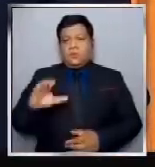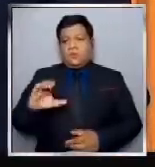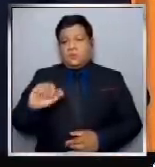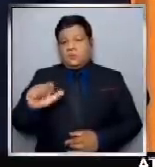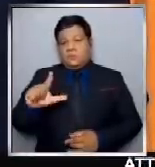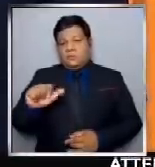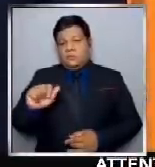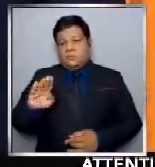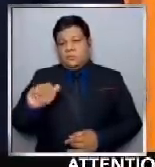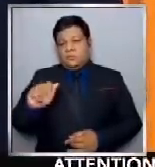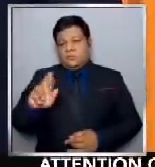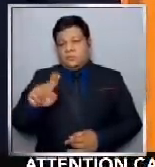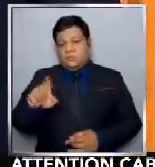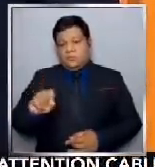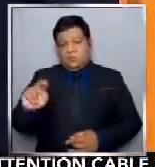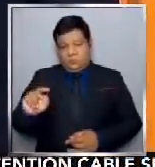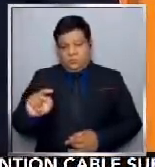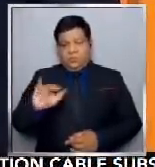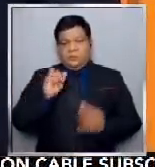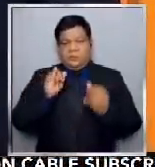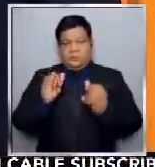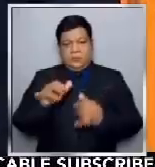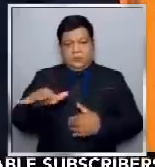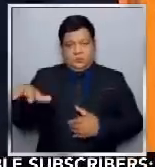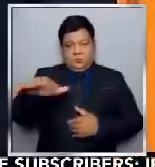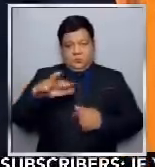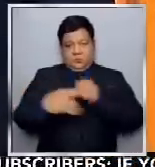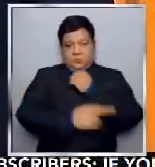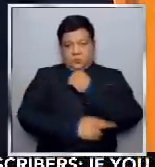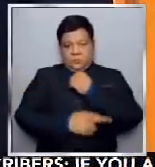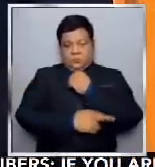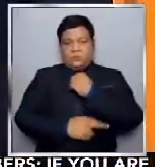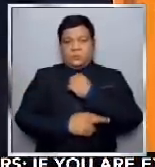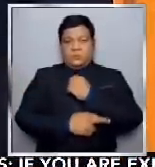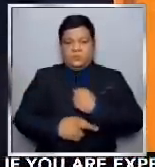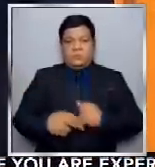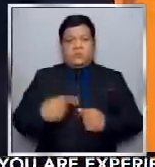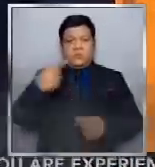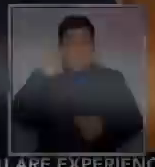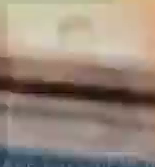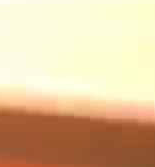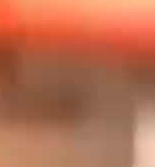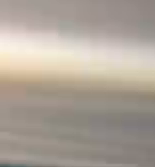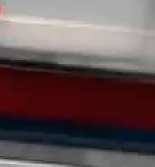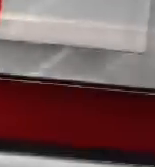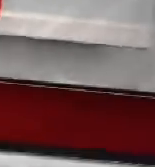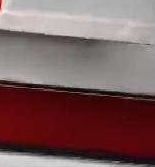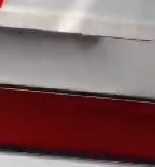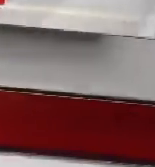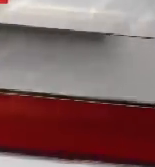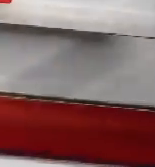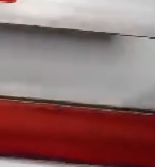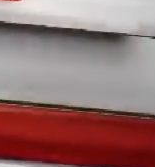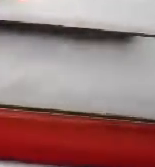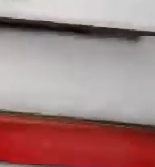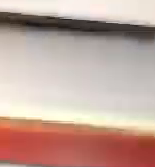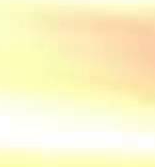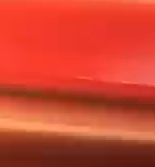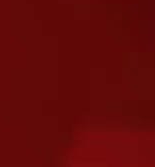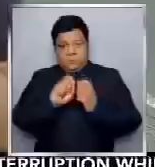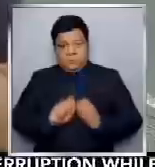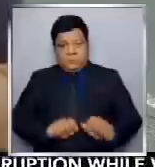tandem ni Senator Ping Lacson at Senate President Tito Soto. At mula sa Batangas sa Ututok Live, si JP Suryan. JP.